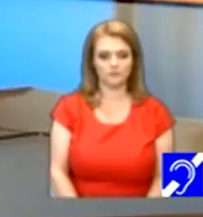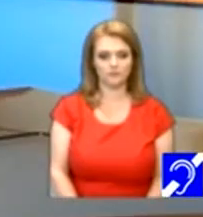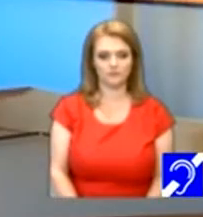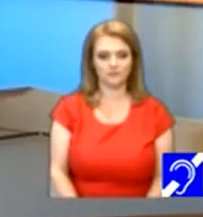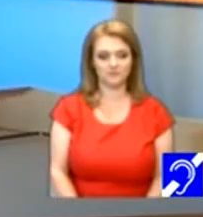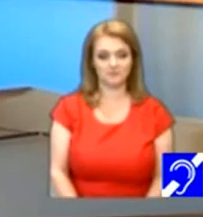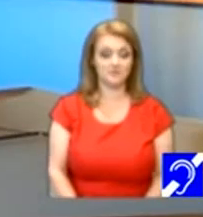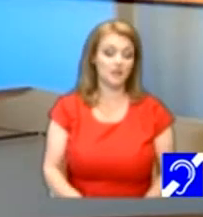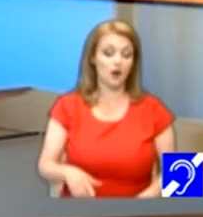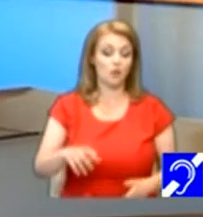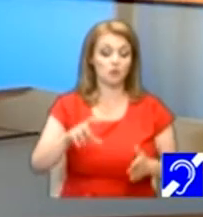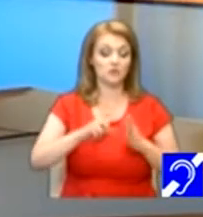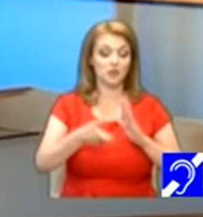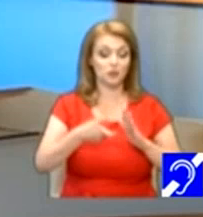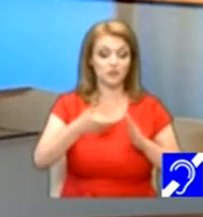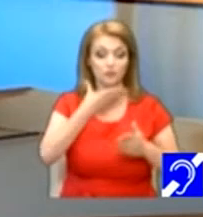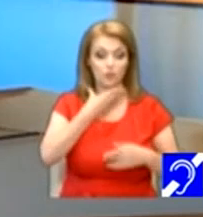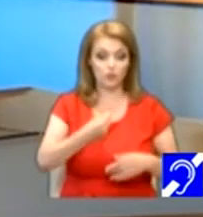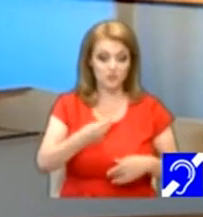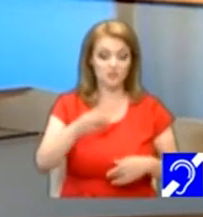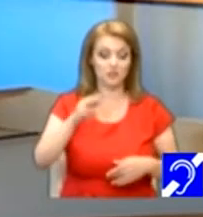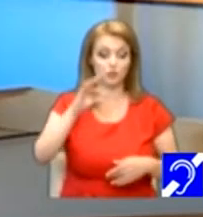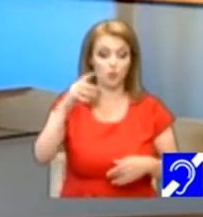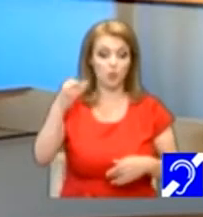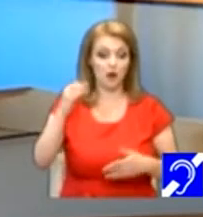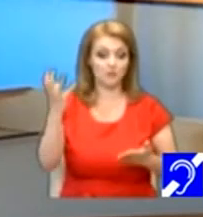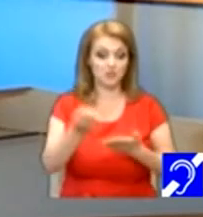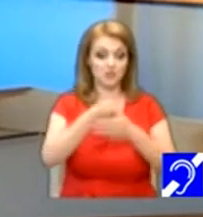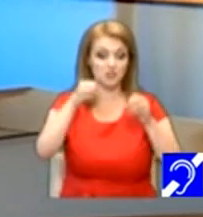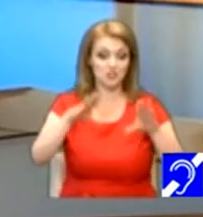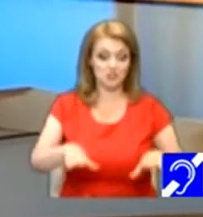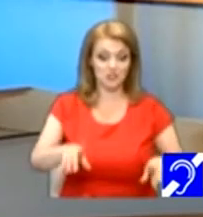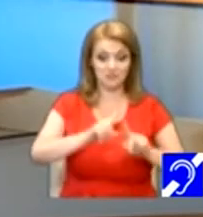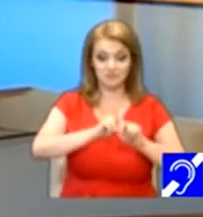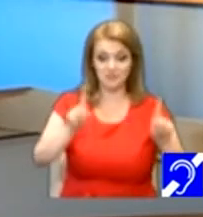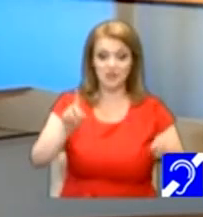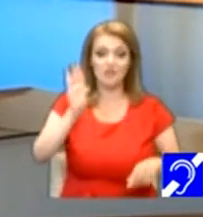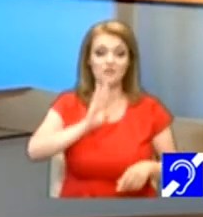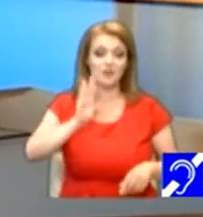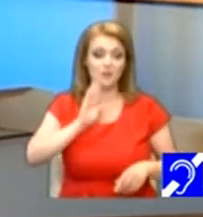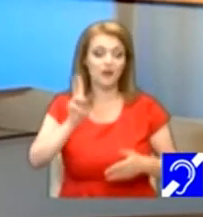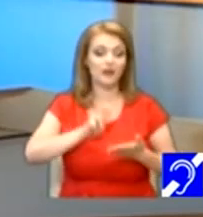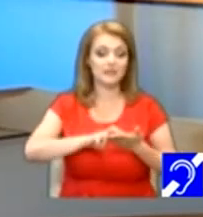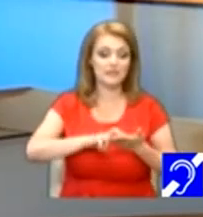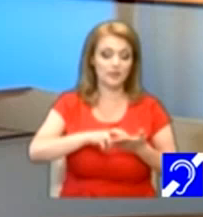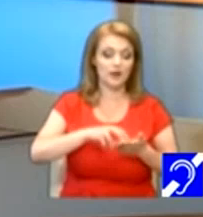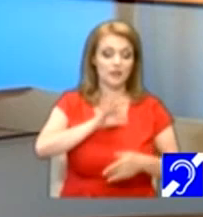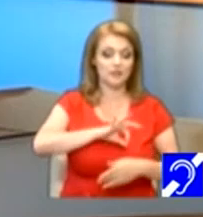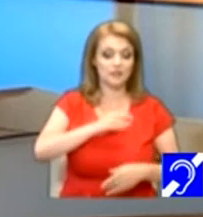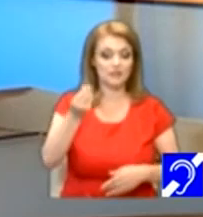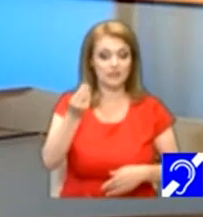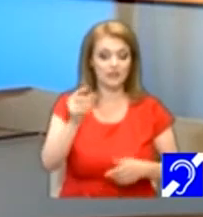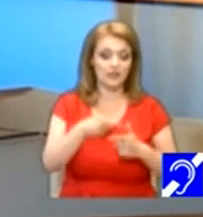Un salon de cosmetică din Dubai, Emiratele Arabe Unite, a găsit o soluție inedită pentru femeile care se tem să folosească bani